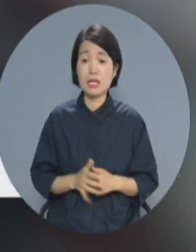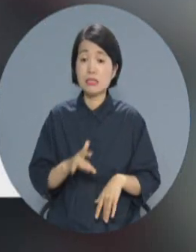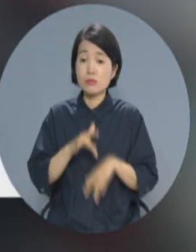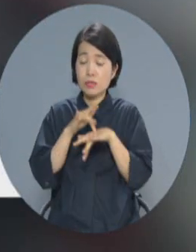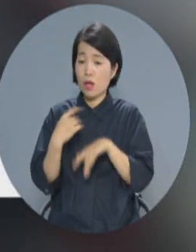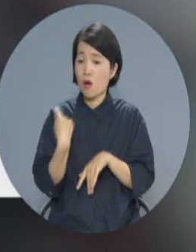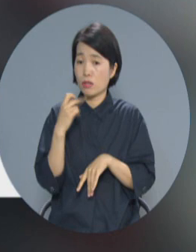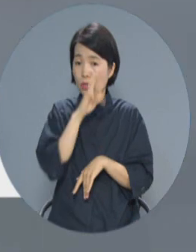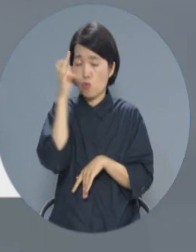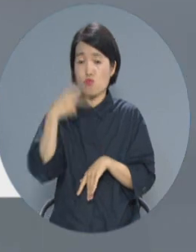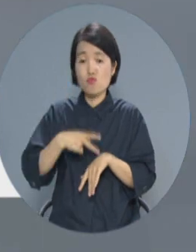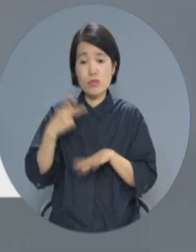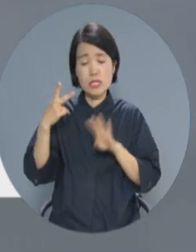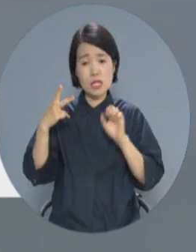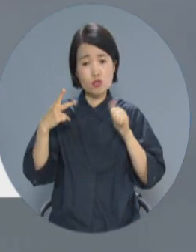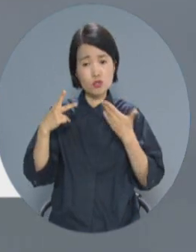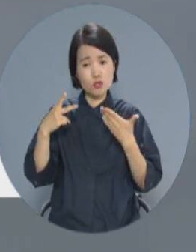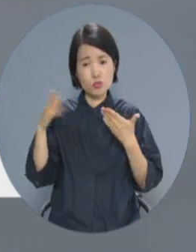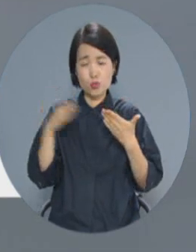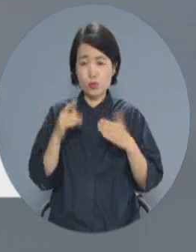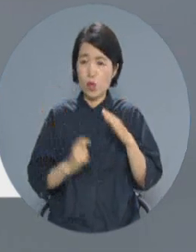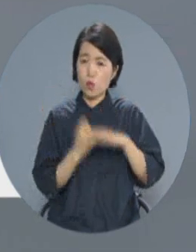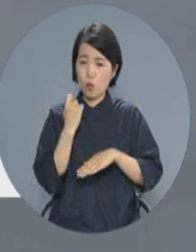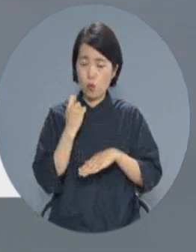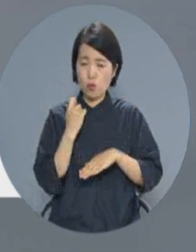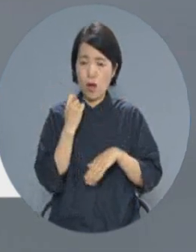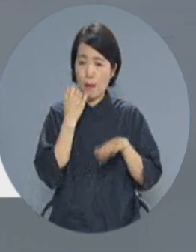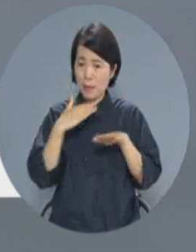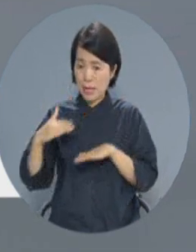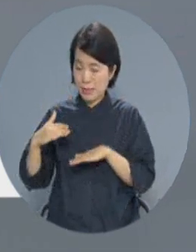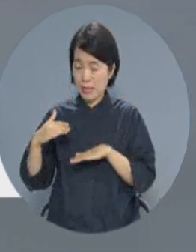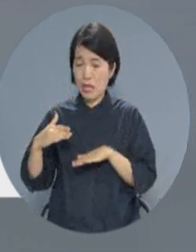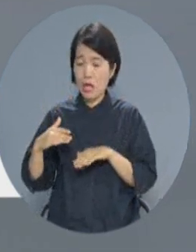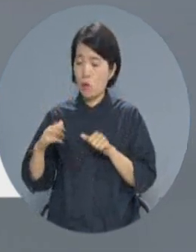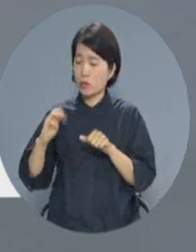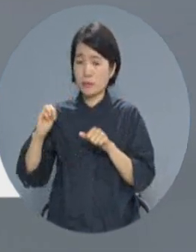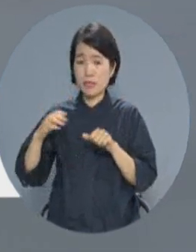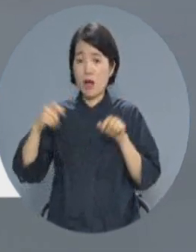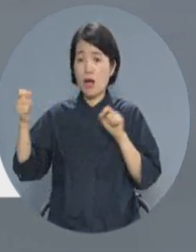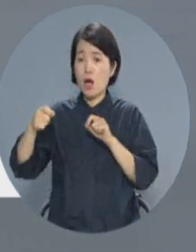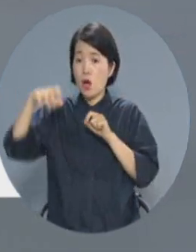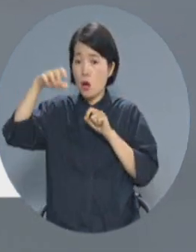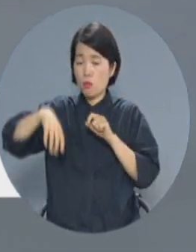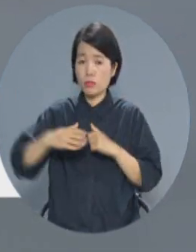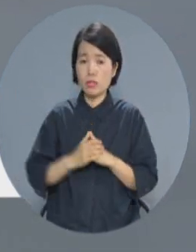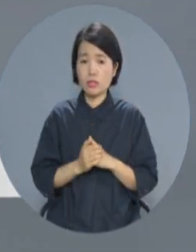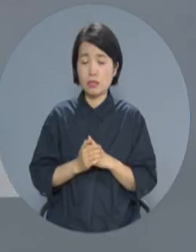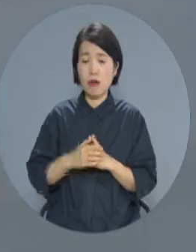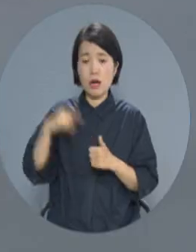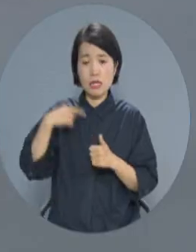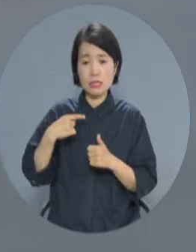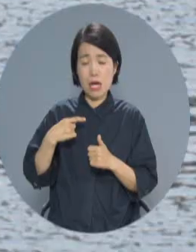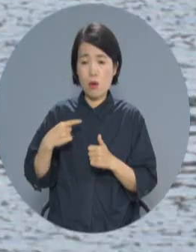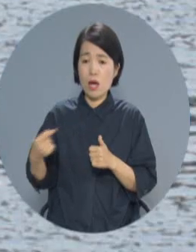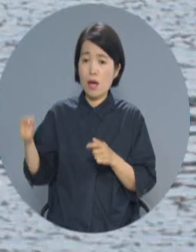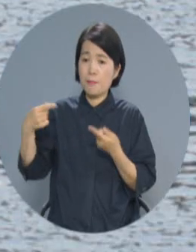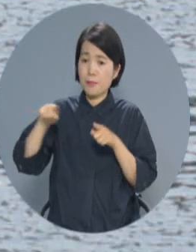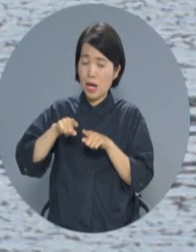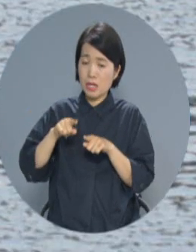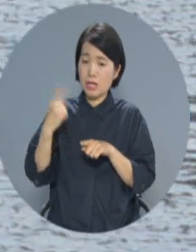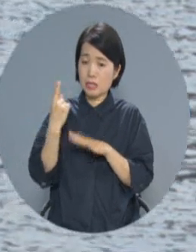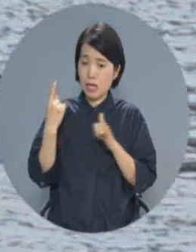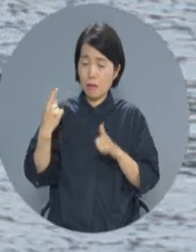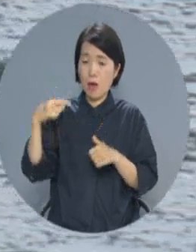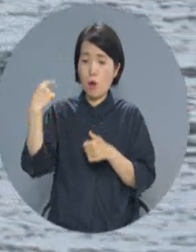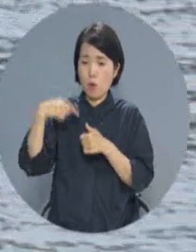실종자는 어제 오후 2시 49분쯤 고흥군 포두면 목섬 앞 50m 해상에서 강사와 일행 한 명과 잠수 교육을